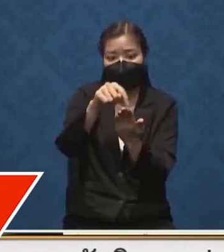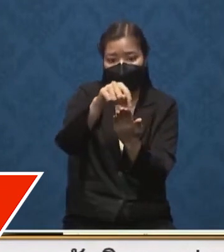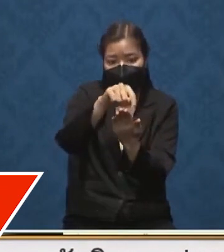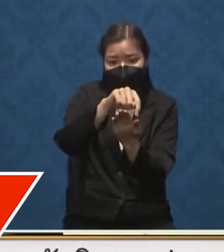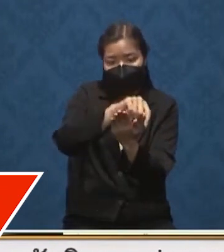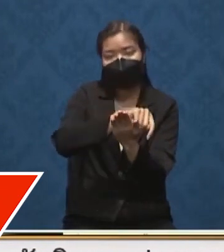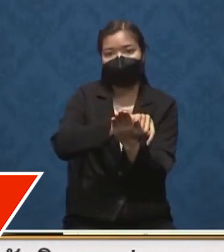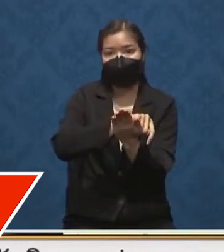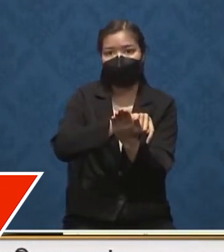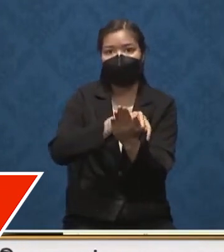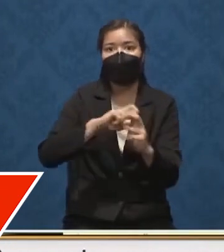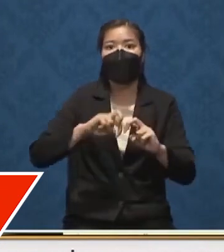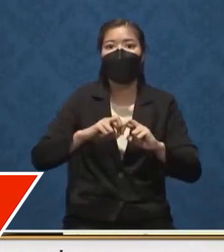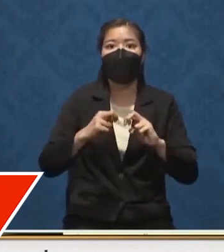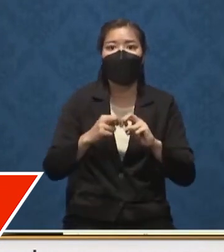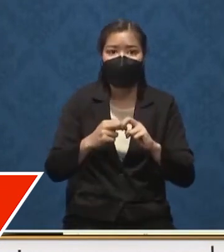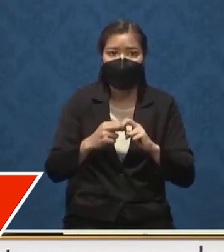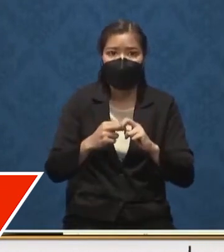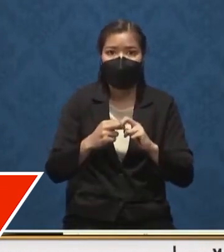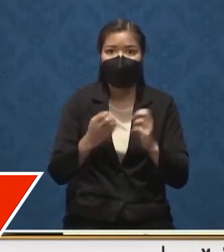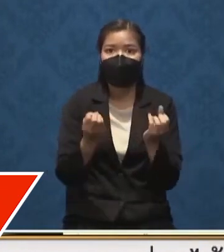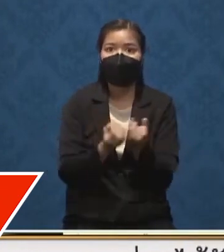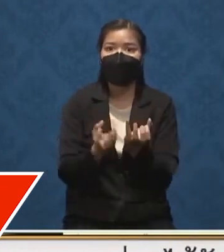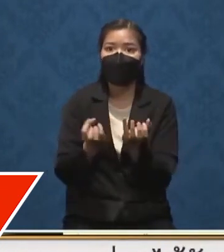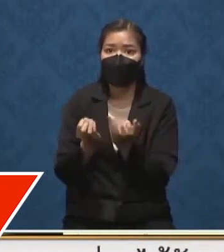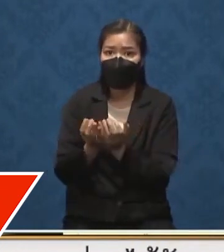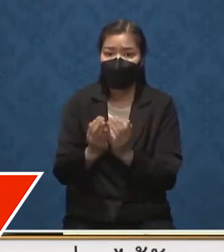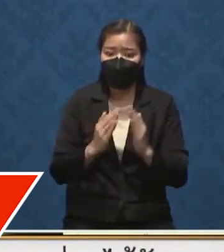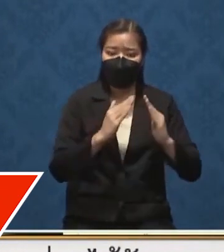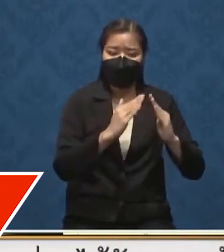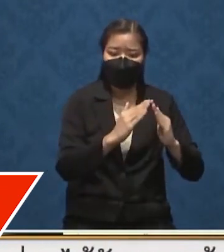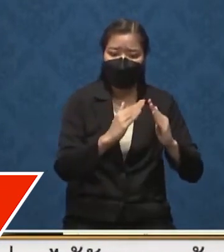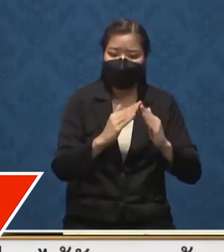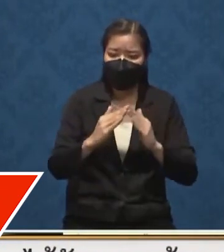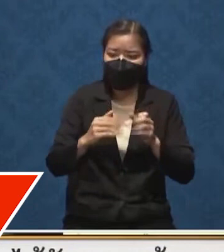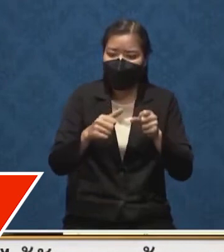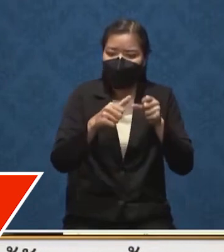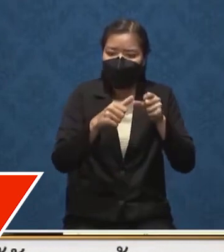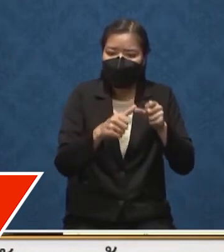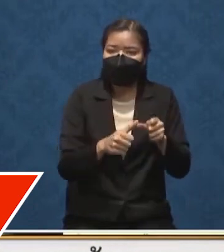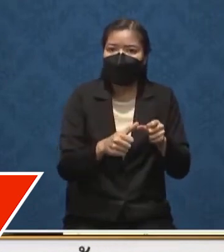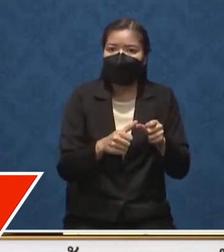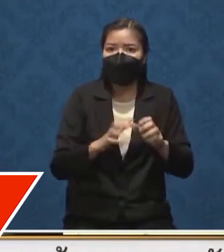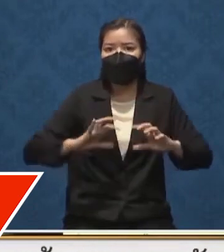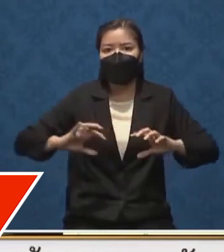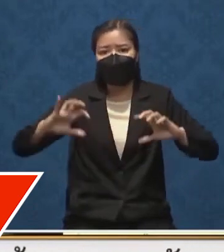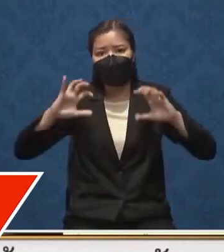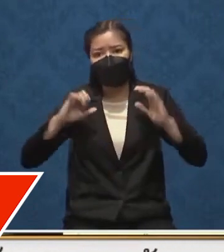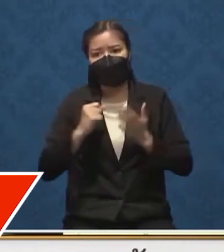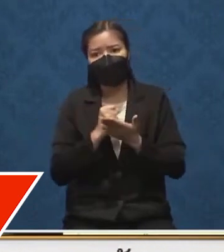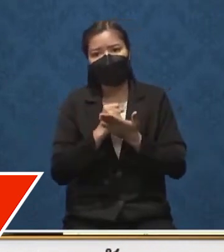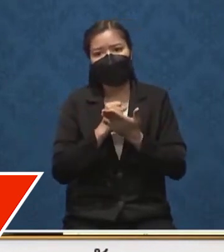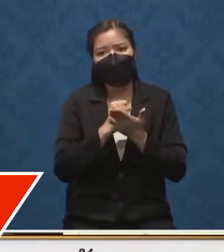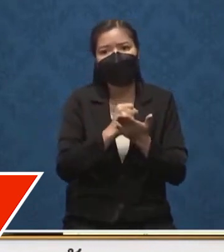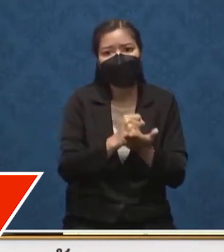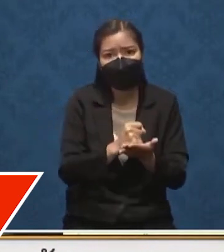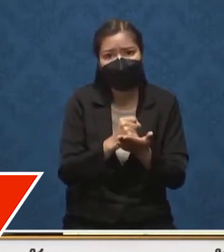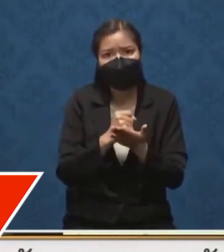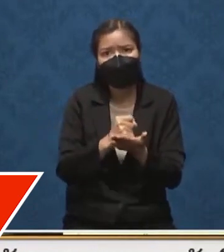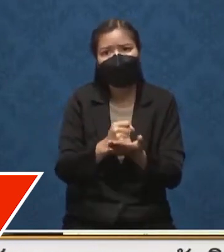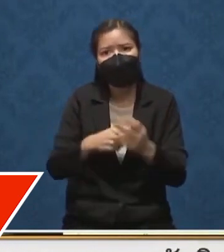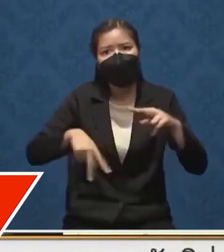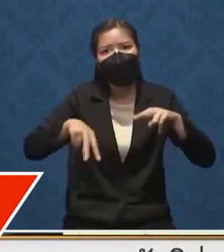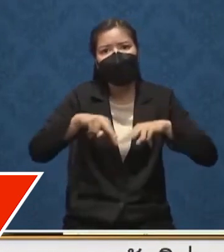มีปัญหาในการที่จะอยู่กับรัฐแบบที่ไม่ให้ความสำคัญกะเขือนเหมือนกับเขาไม่